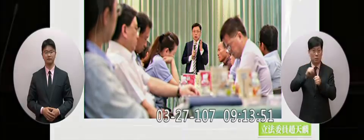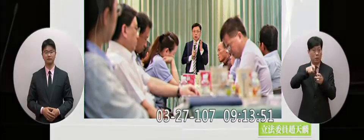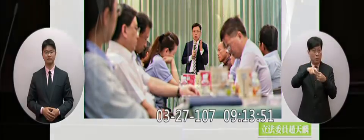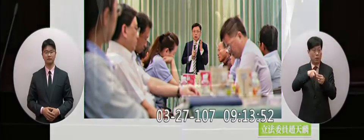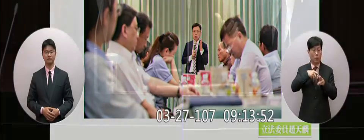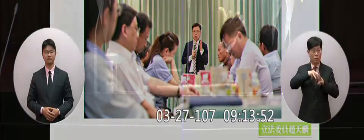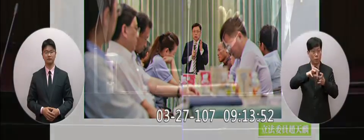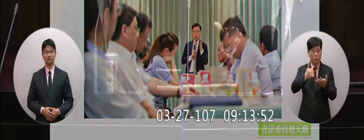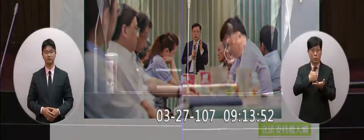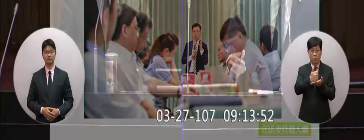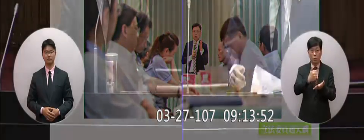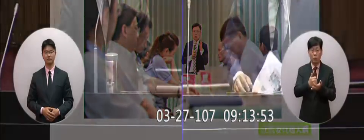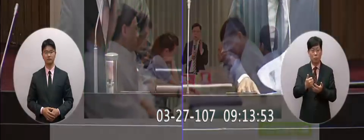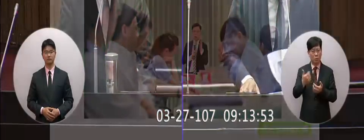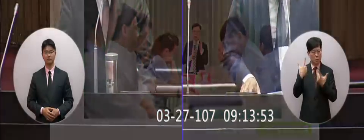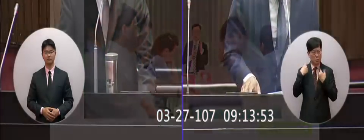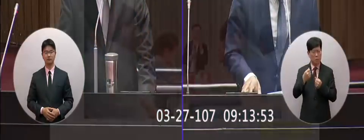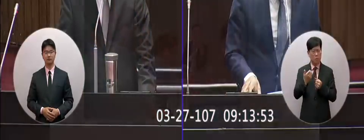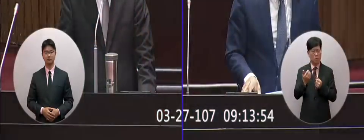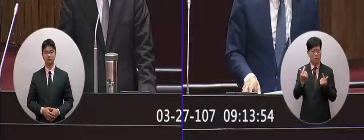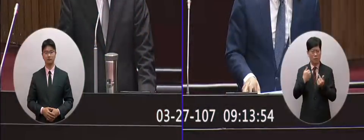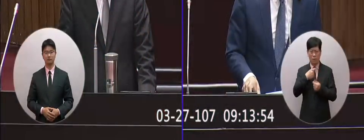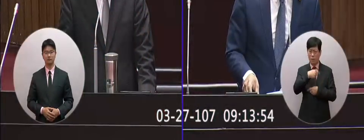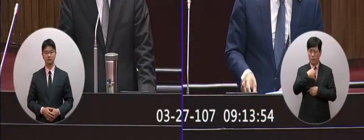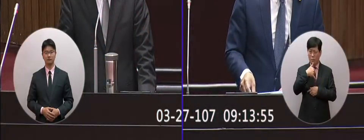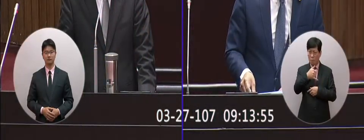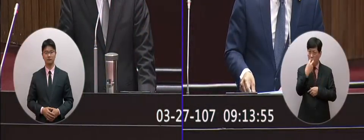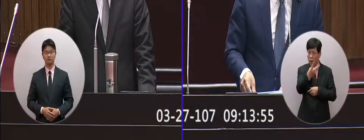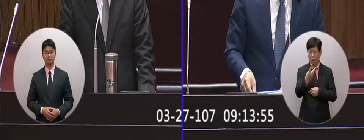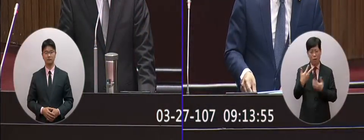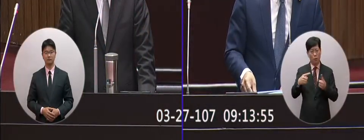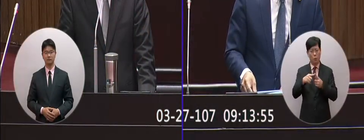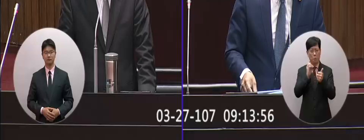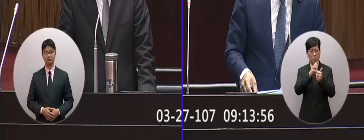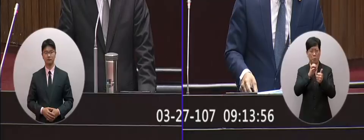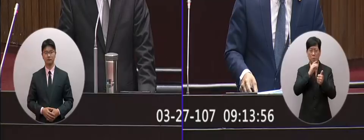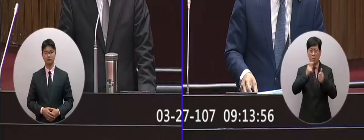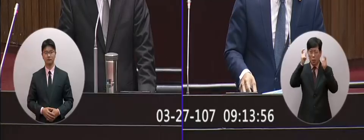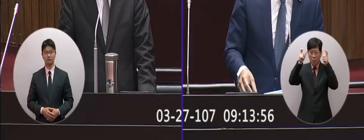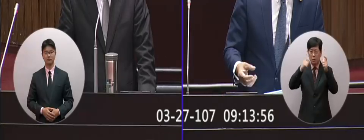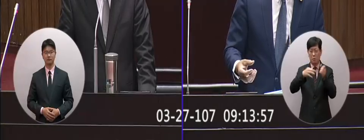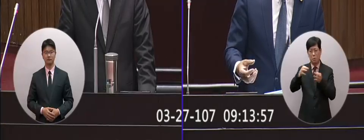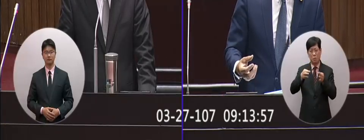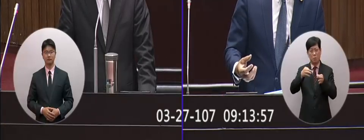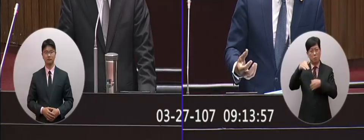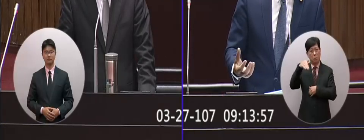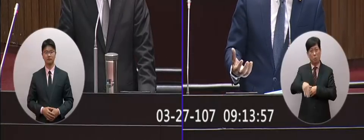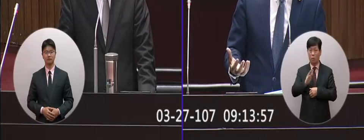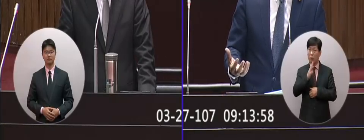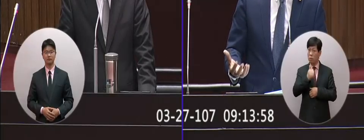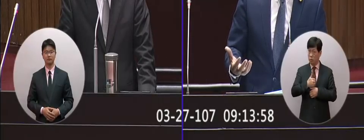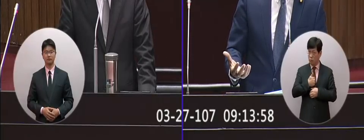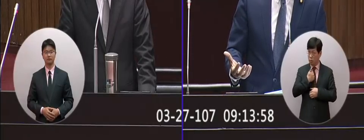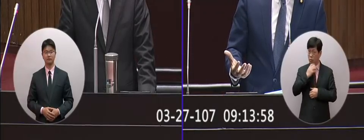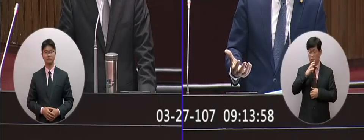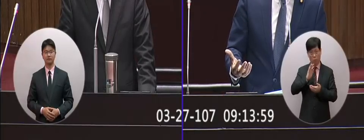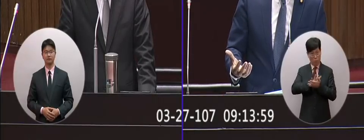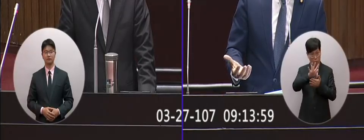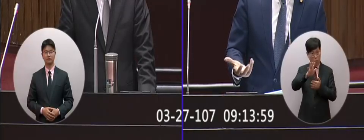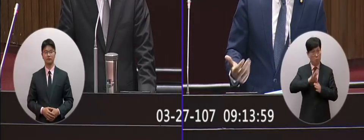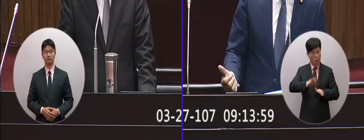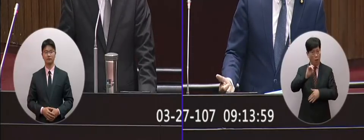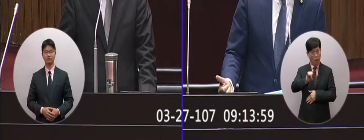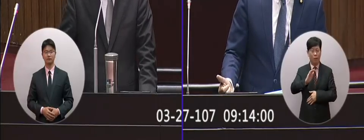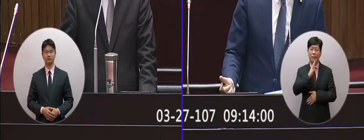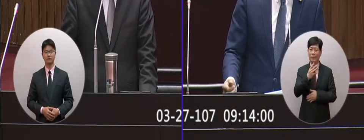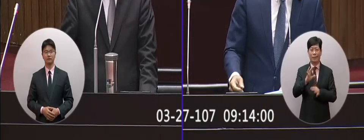们在情谊之旅的时候就深刻的发现说，大家都说景气不好，说高雄萧条，可是我们其实是充满了发展的动能，